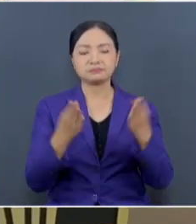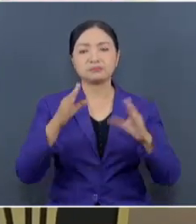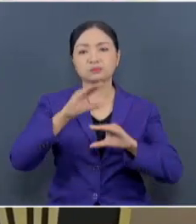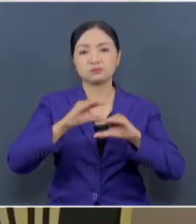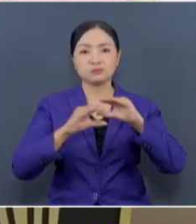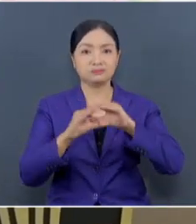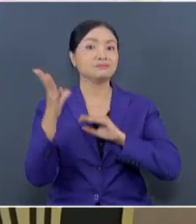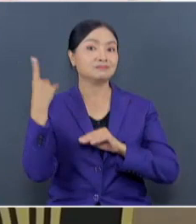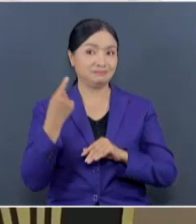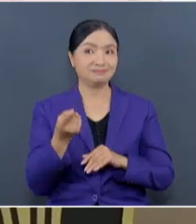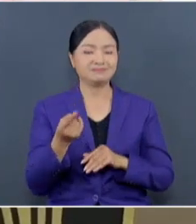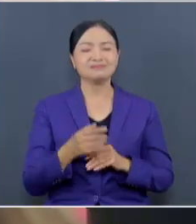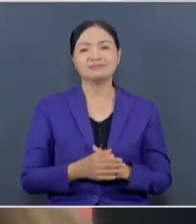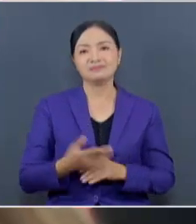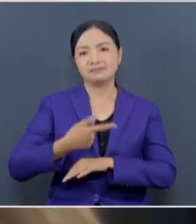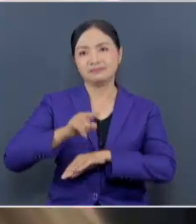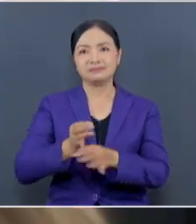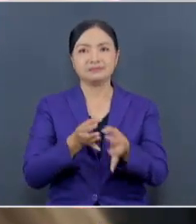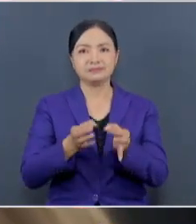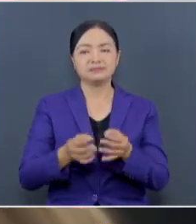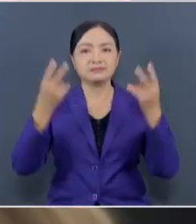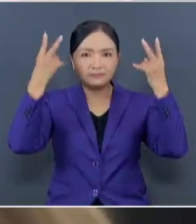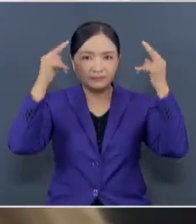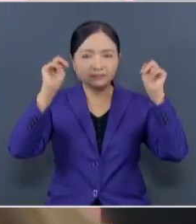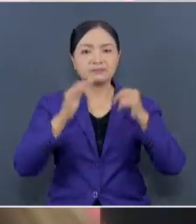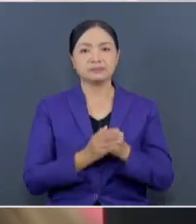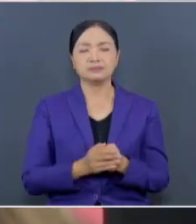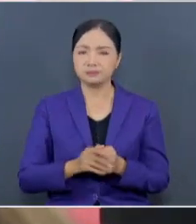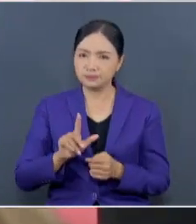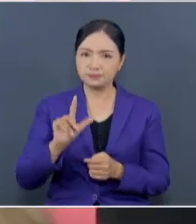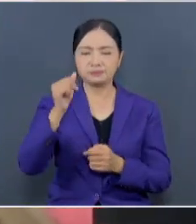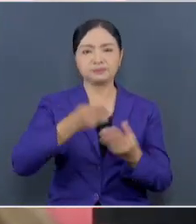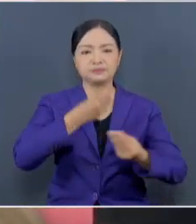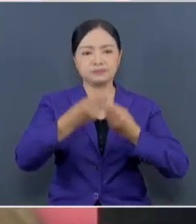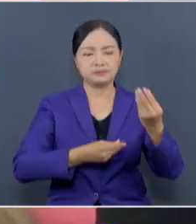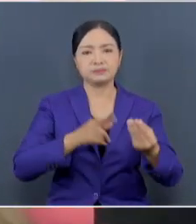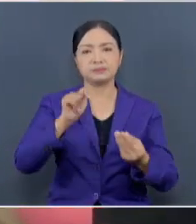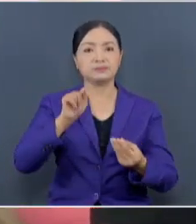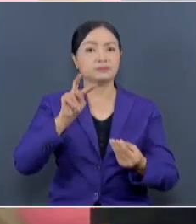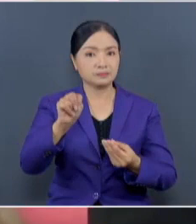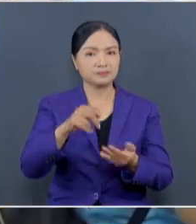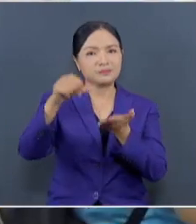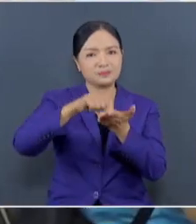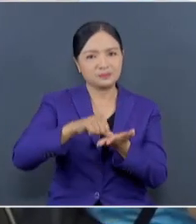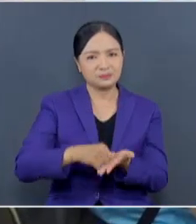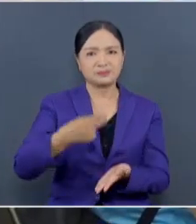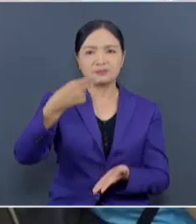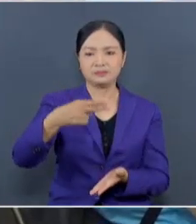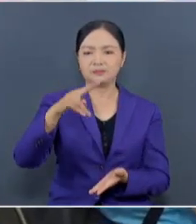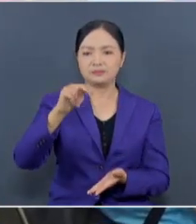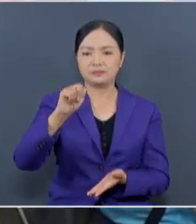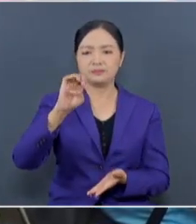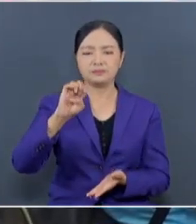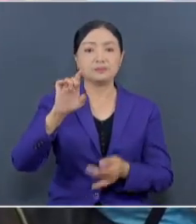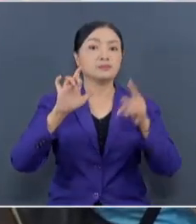คุณกิติรัตน์ นรนองครับประธานที่ปรึกษาของนายกรัฐมนตรีก็เปิดเผยว่าการคิดออฟโครงการตลาดนัดแก้หนี้เนี่ยก็ถือว่าเป็นการเปิดศูนย์แก้หนี้นอกระบบอย่างเป็นทาง